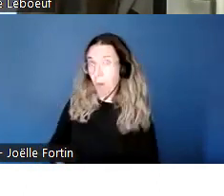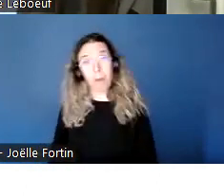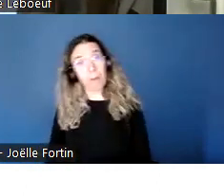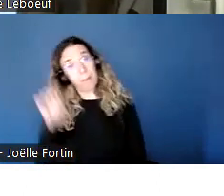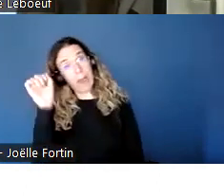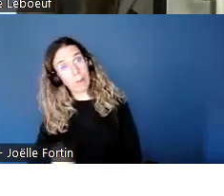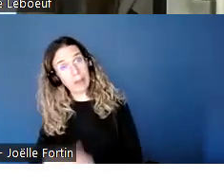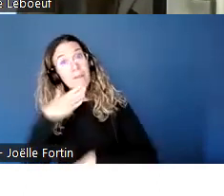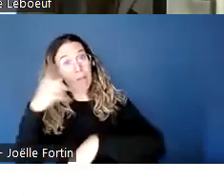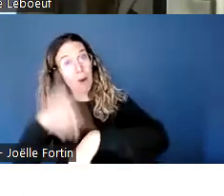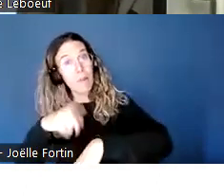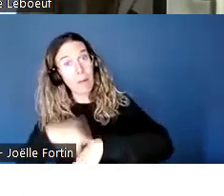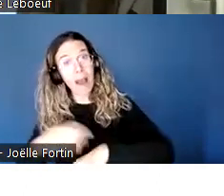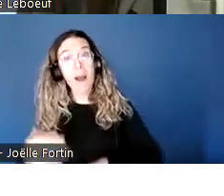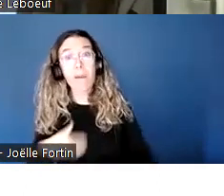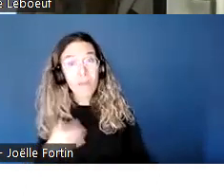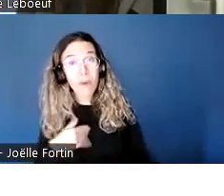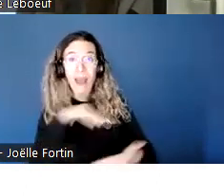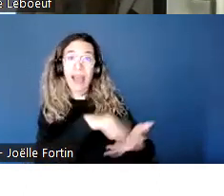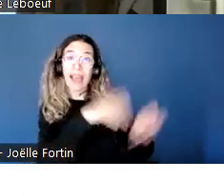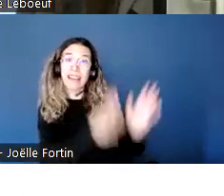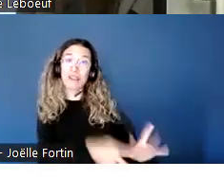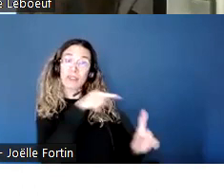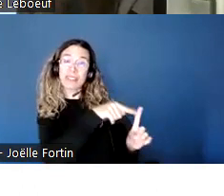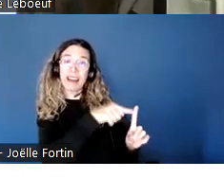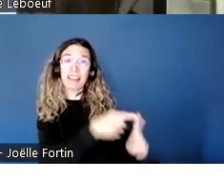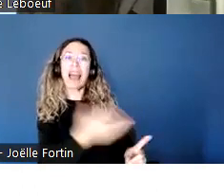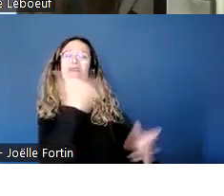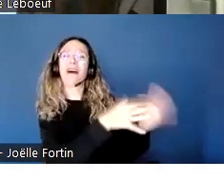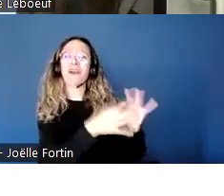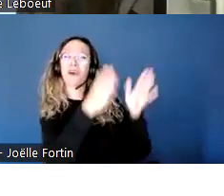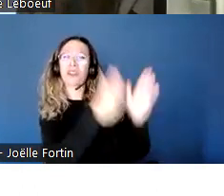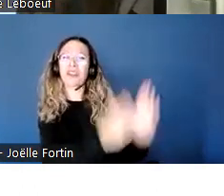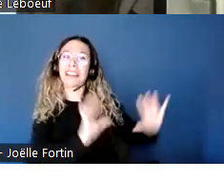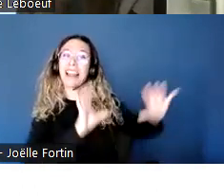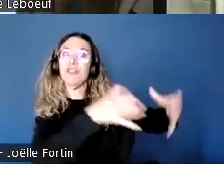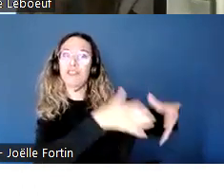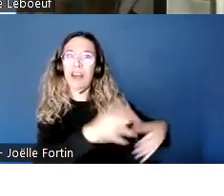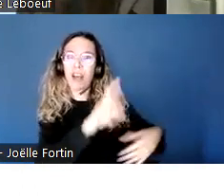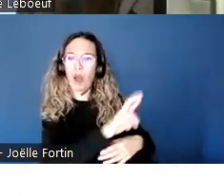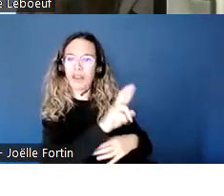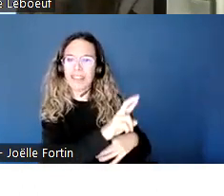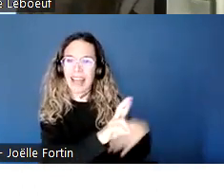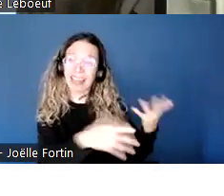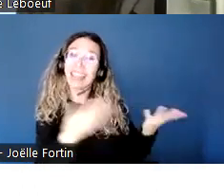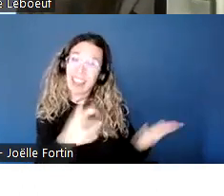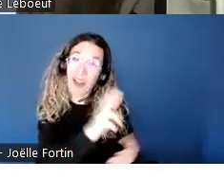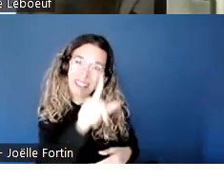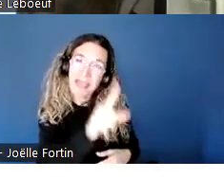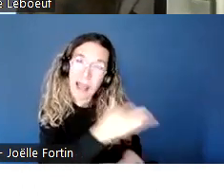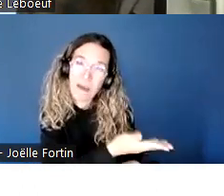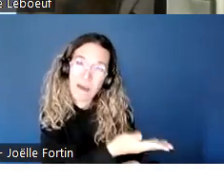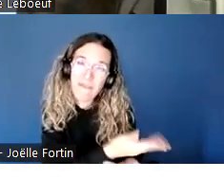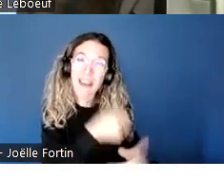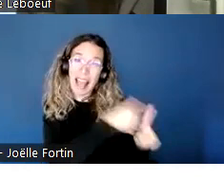donne très bien parce qu'il y a une étudiante, en fait, qui a été longtemps la coordonnatrice de la chaire, Roxane pour ne pas la nommer, donc Roxane Leboeuf, qui